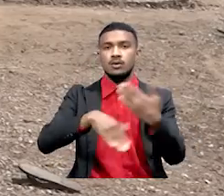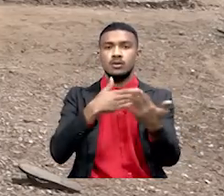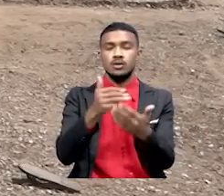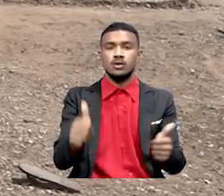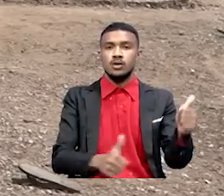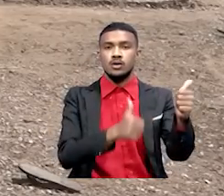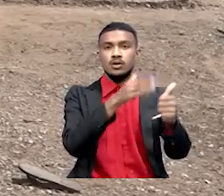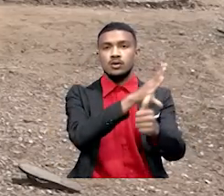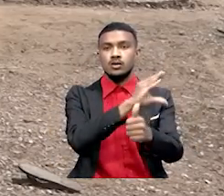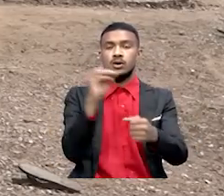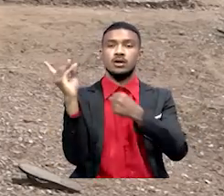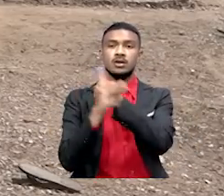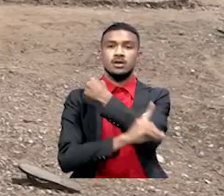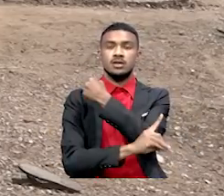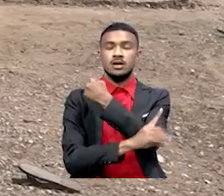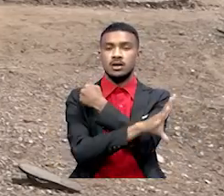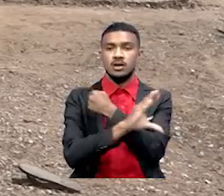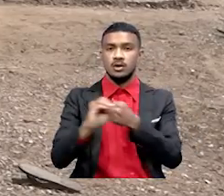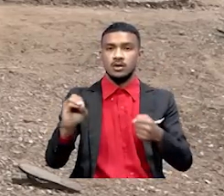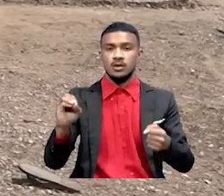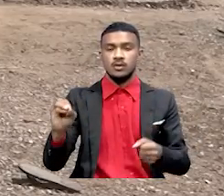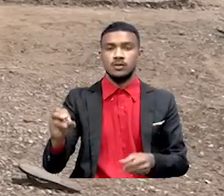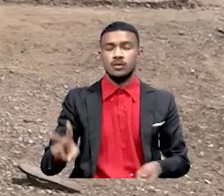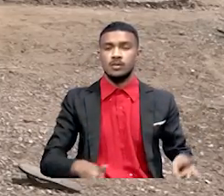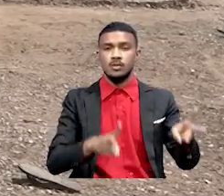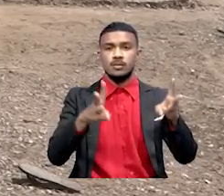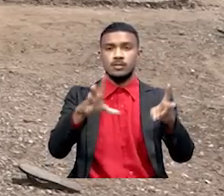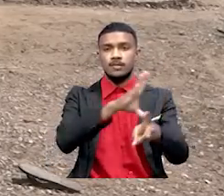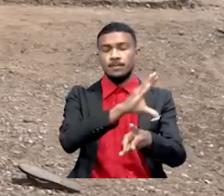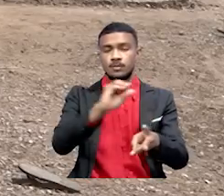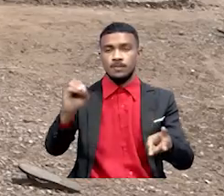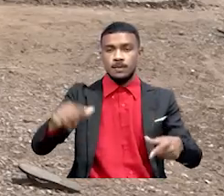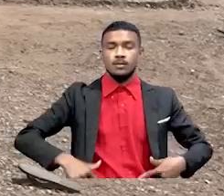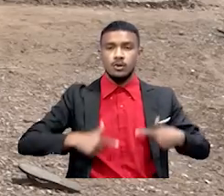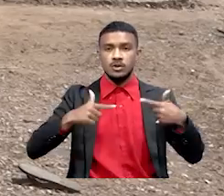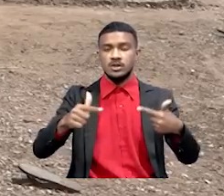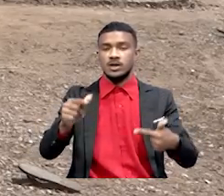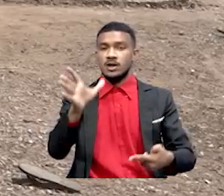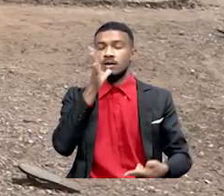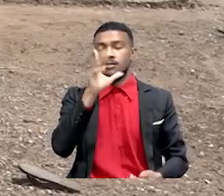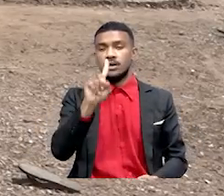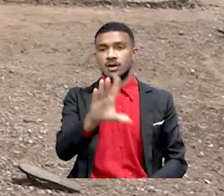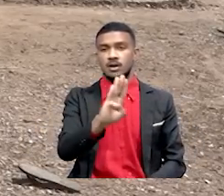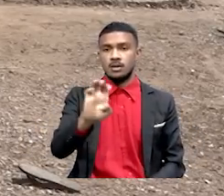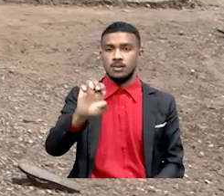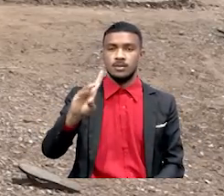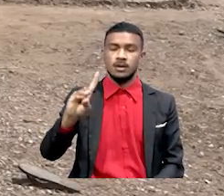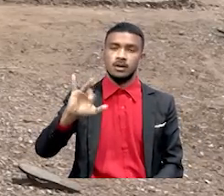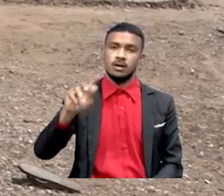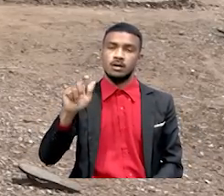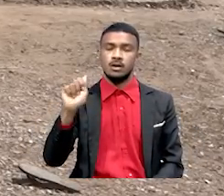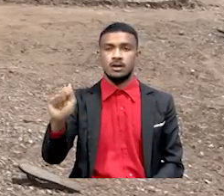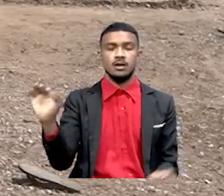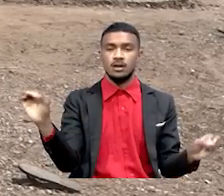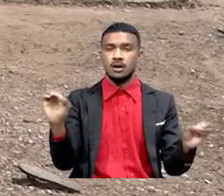distinu. Dalang Moris nebe inam fetom faluk bendita de Jesus hakak tuir, Laos dalang ida nebe nyerah